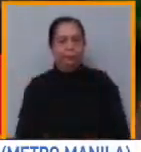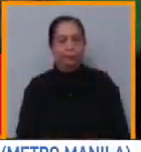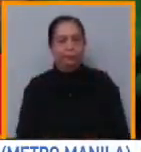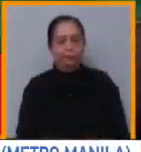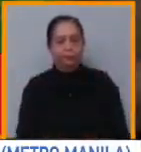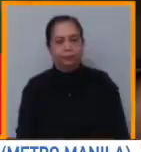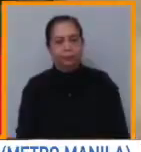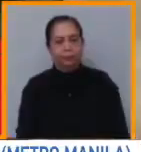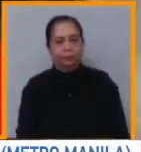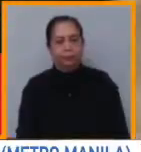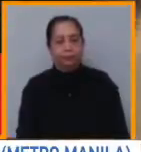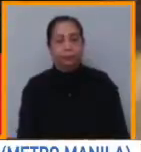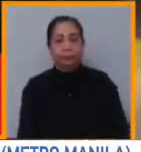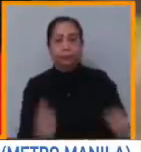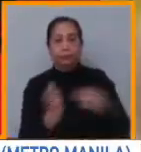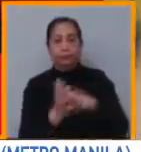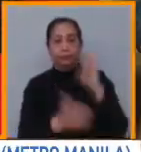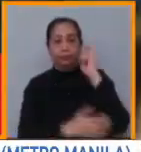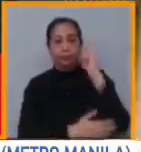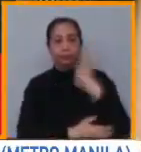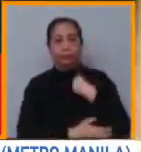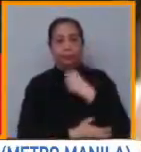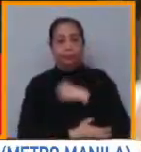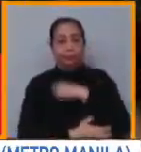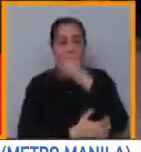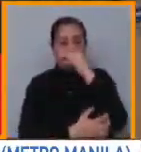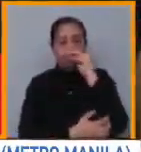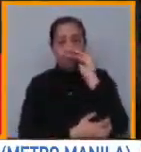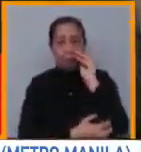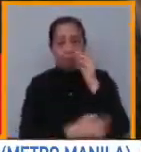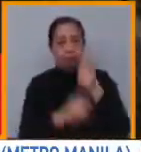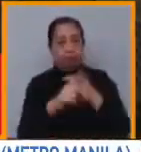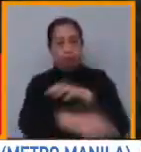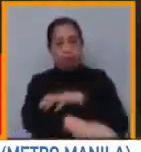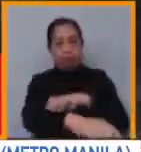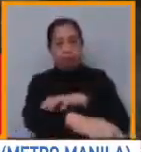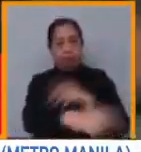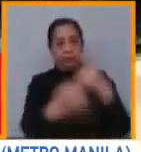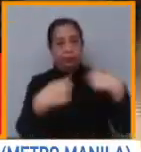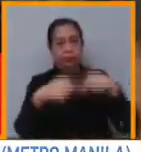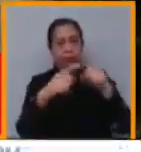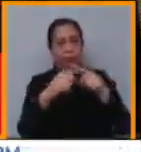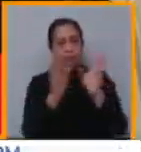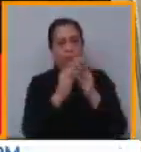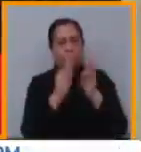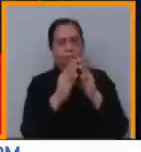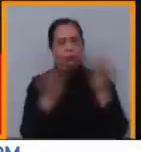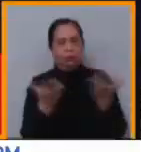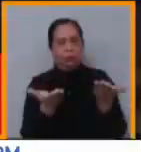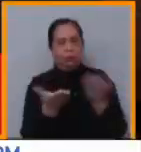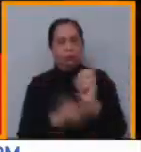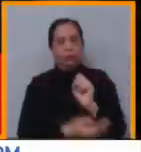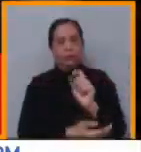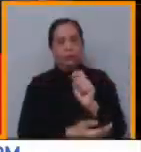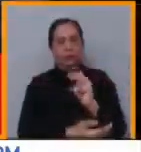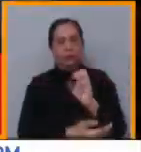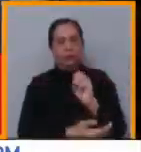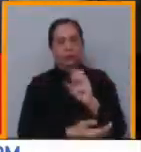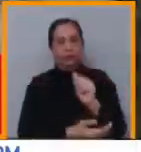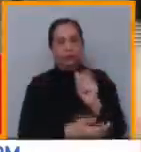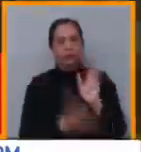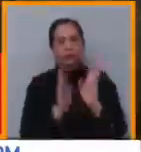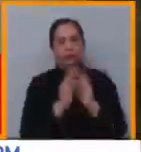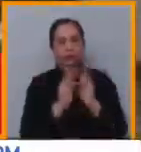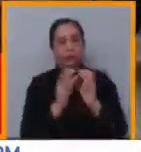Sumakay ng trend si Senator Manny Pacquiao mula Makati papunta sa isang forum sa Santa Mesa sa Maynila. Kapag pala rin isusulong daw ni